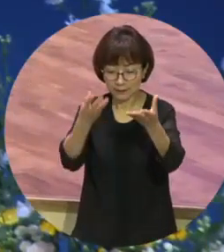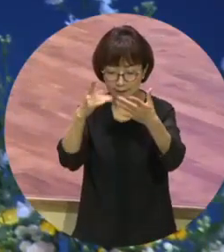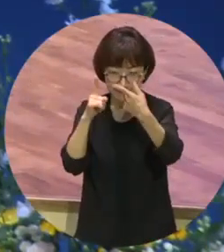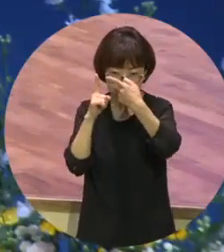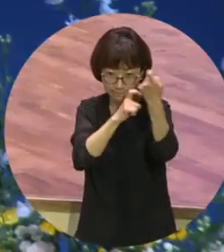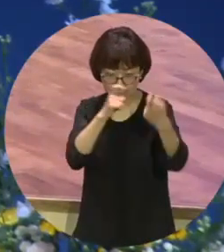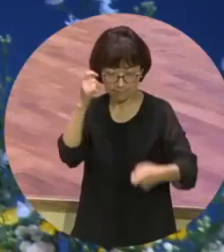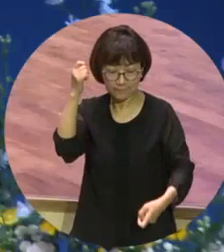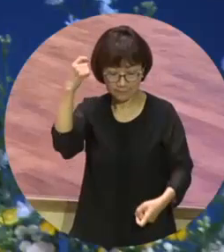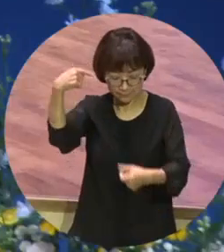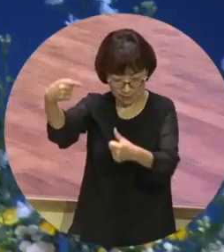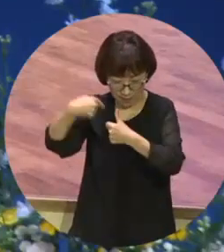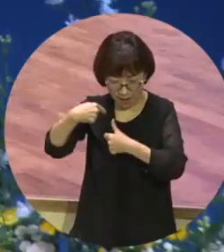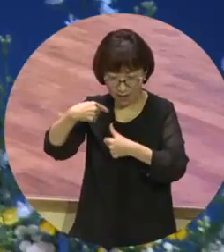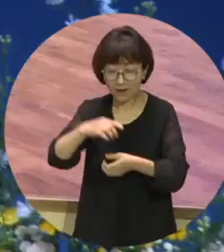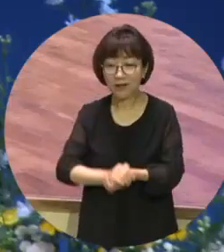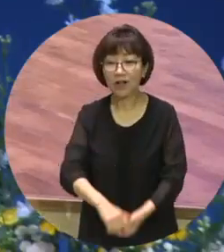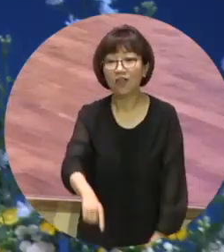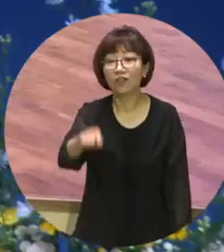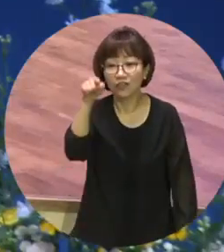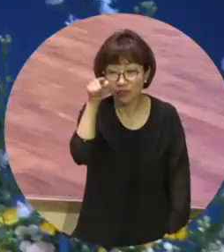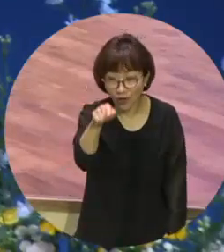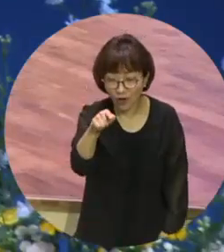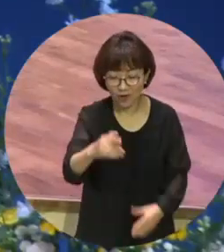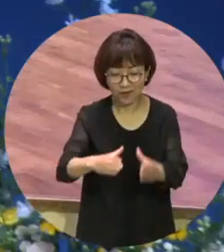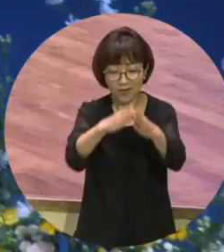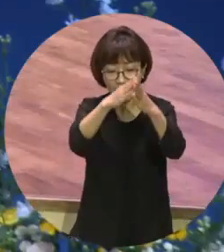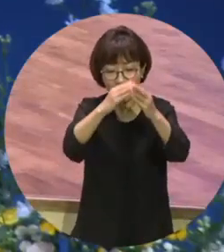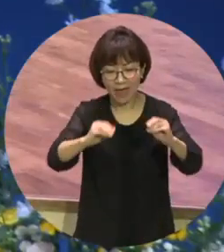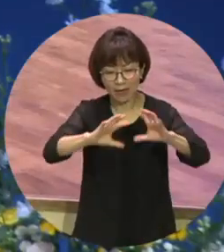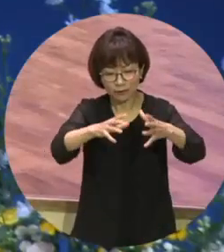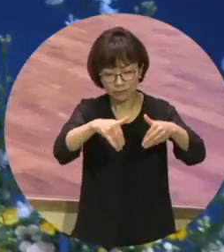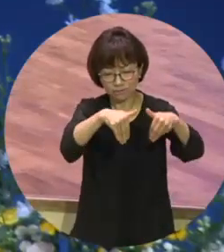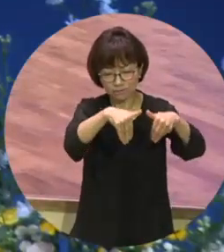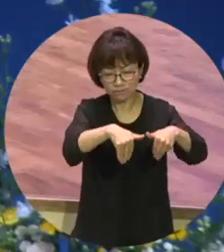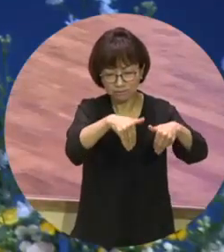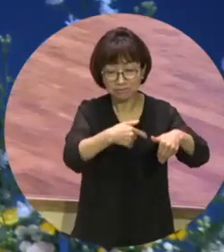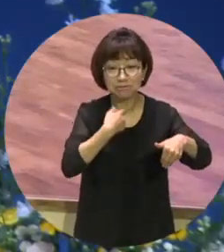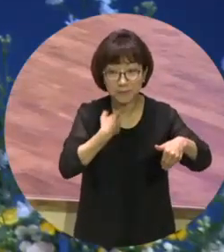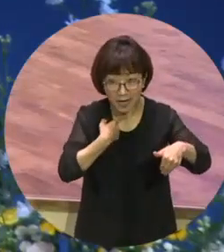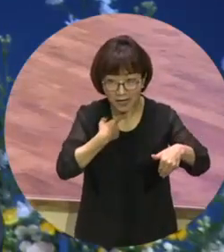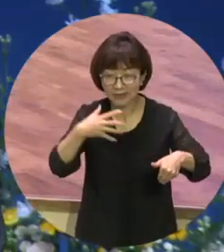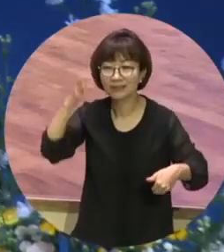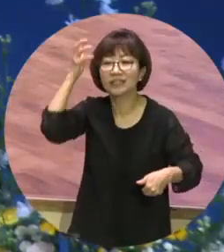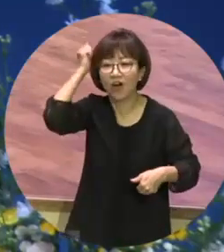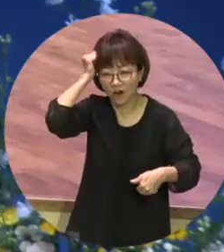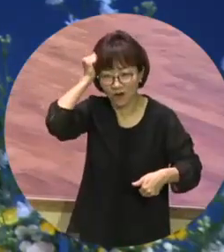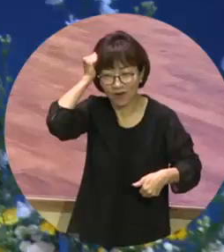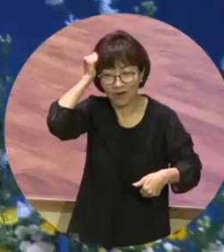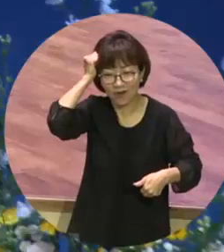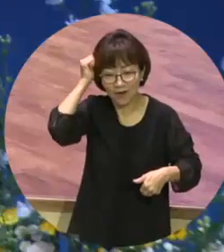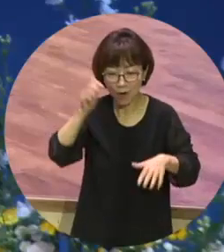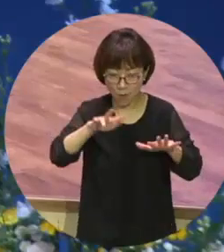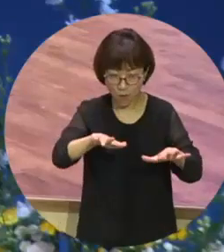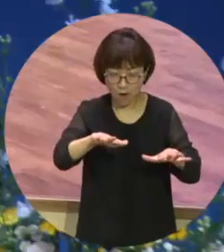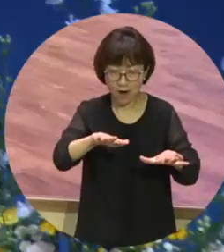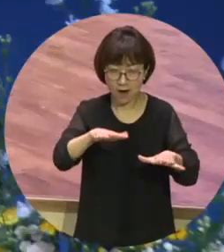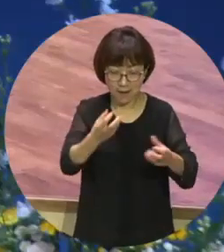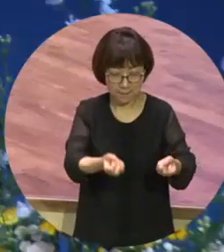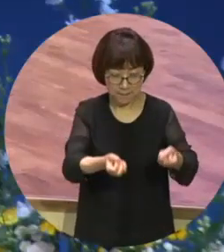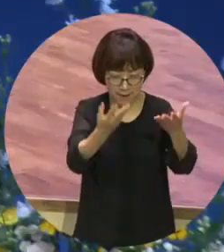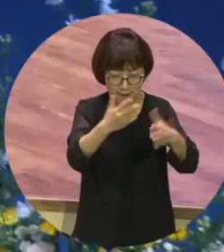이렇게 말씀합니다. 너는 애굽에서 종되었던 것을 기억하고 이 규례를 지켜